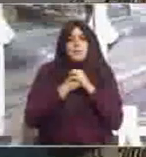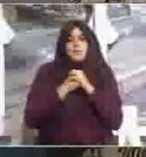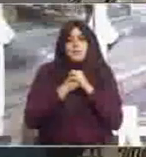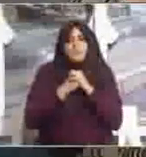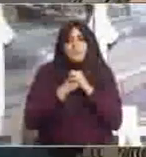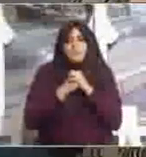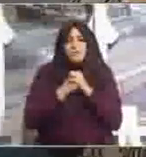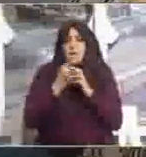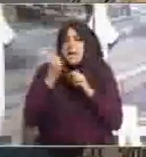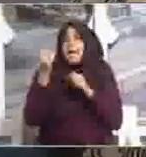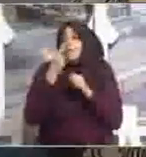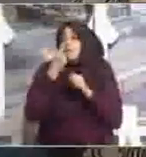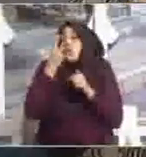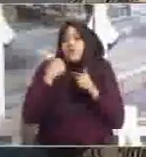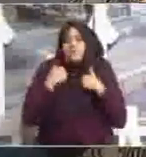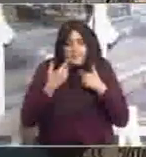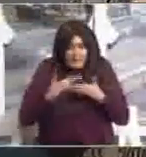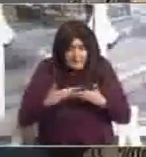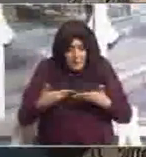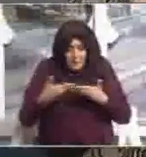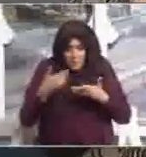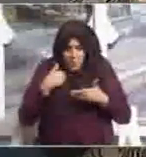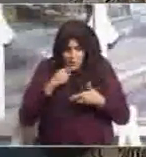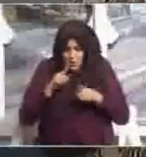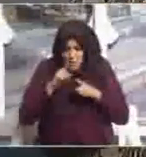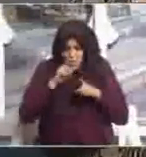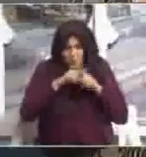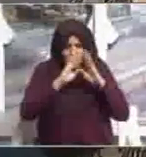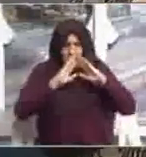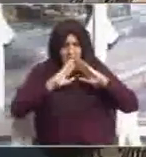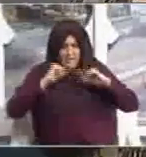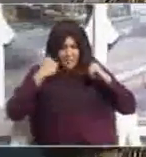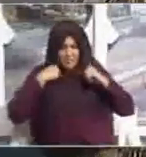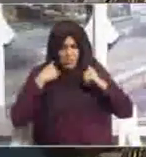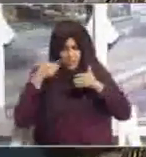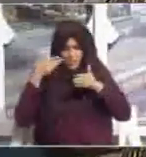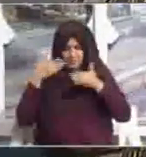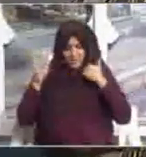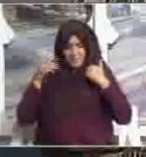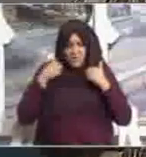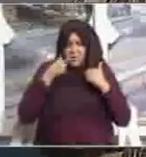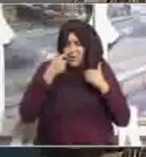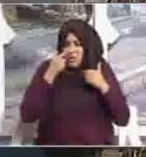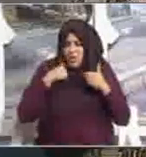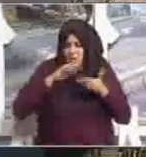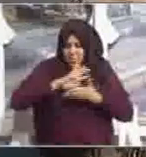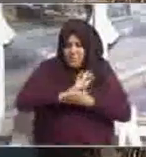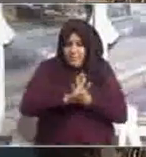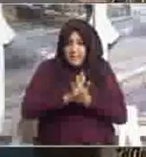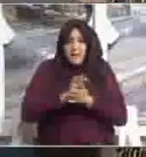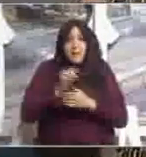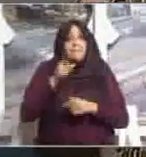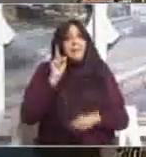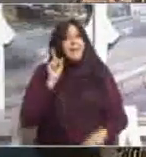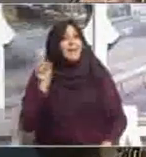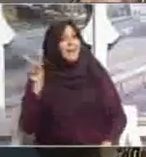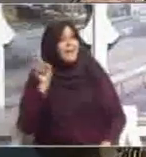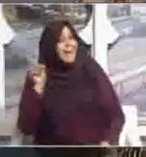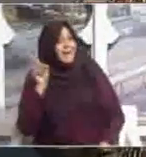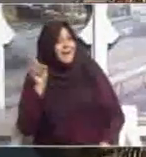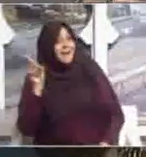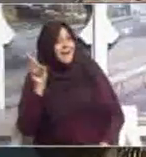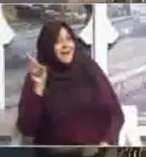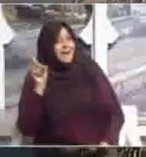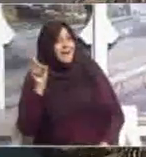تقول انا شفت روحها مانيش عارف انه كاين، شفت روحها بانها مظلومه. ولكن اذا كانت هي حقيقه لم تلتزم، هي الظالمه،